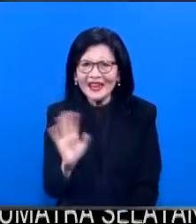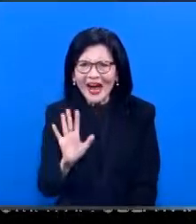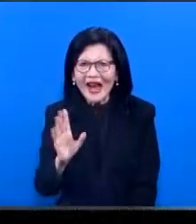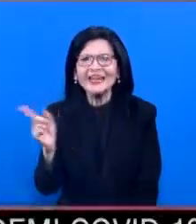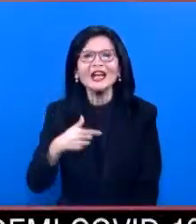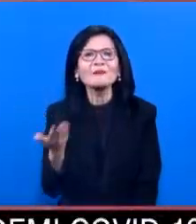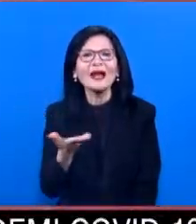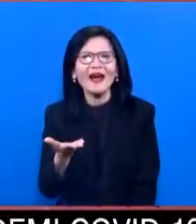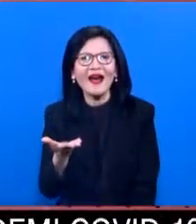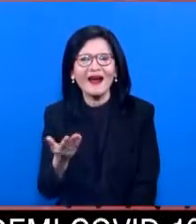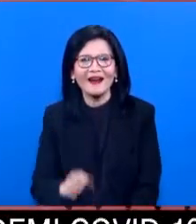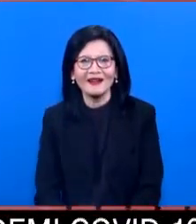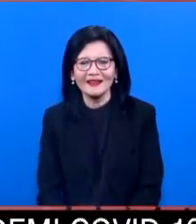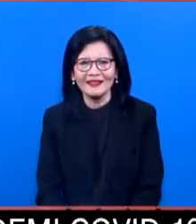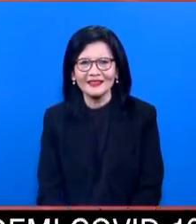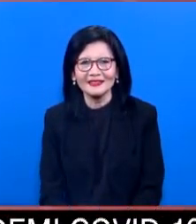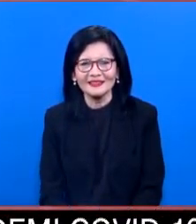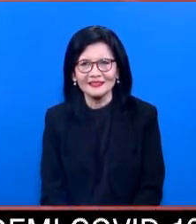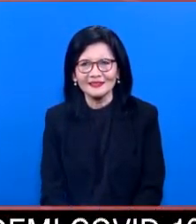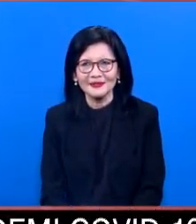dari mana?